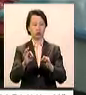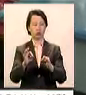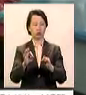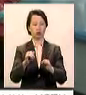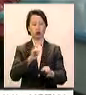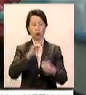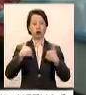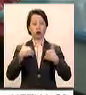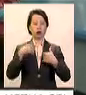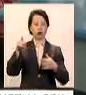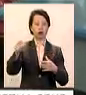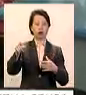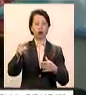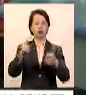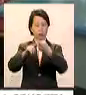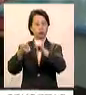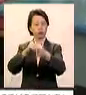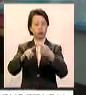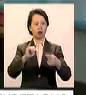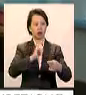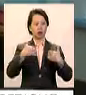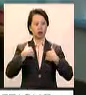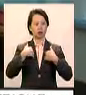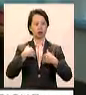And I have a new friend. And I have an